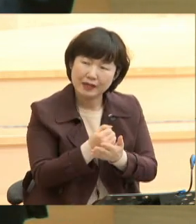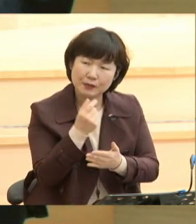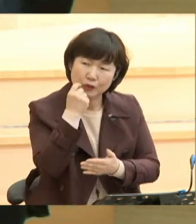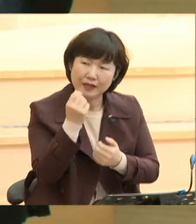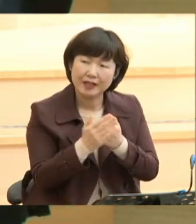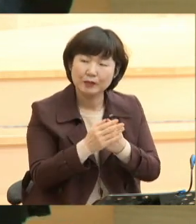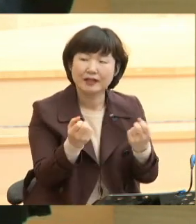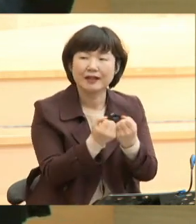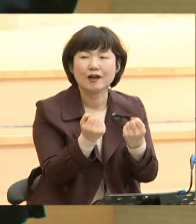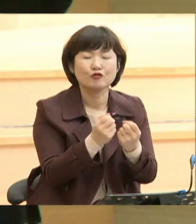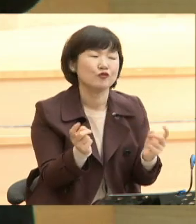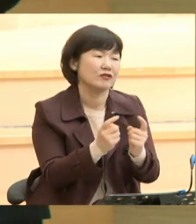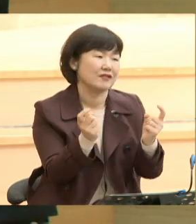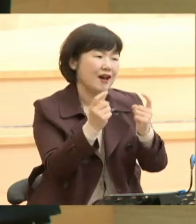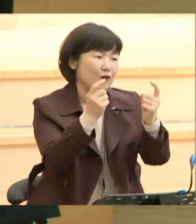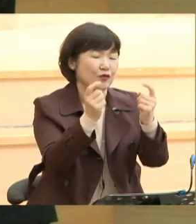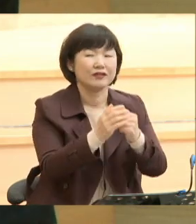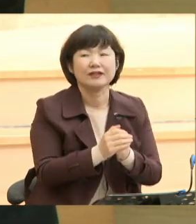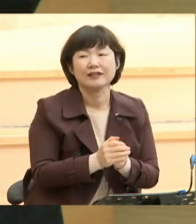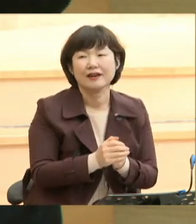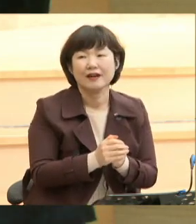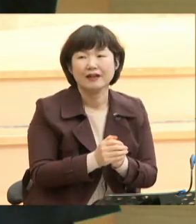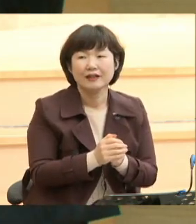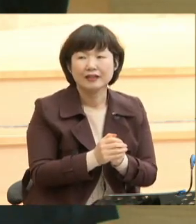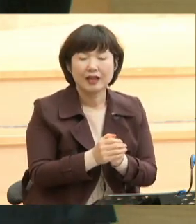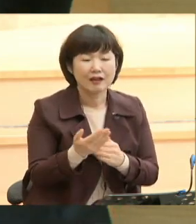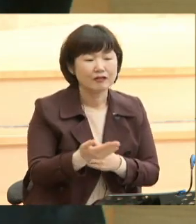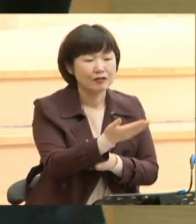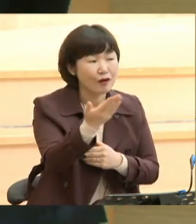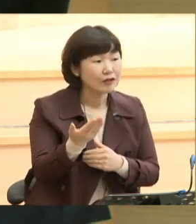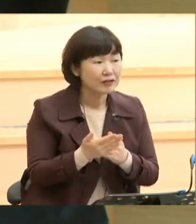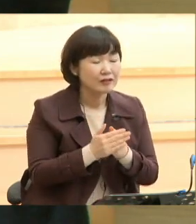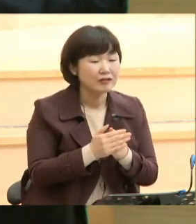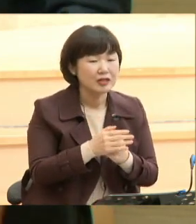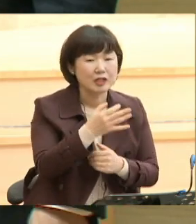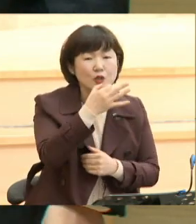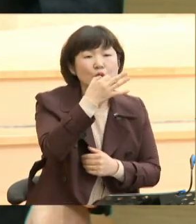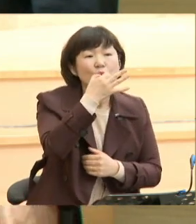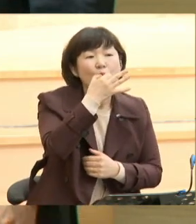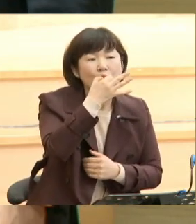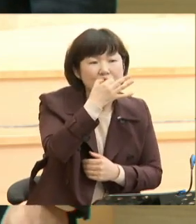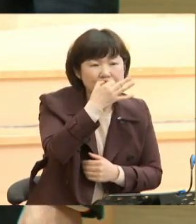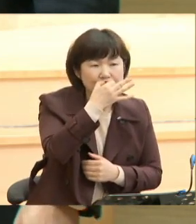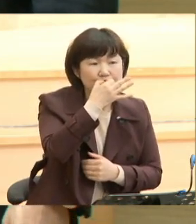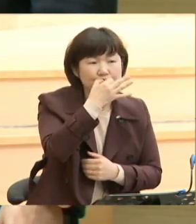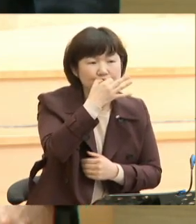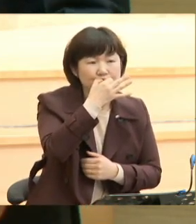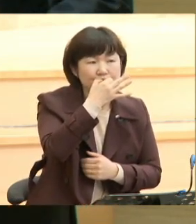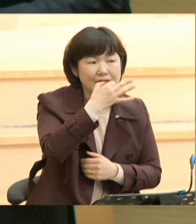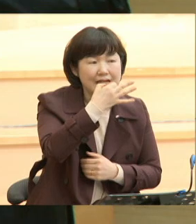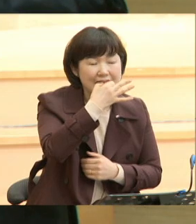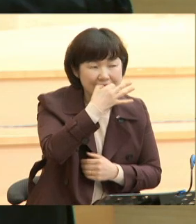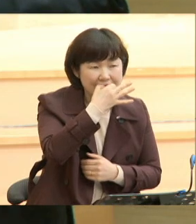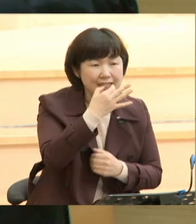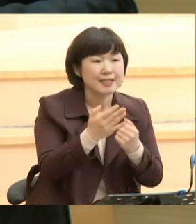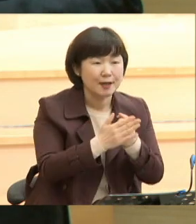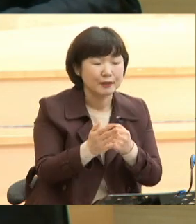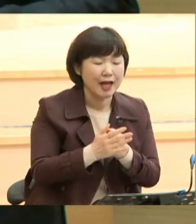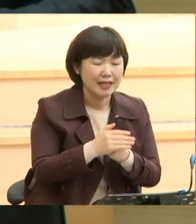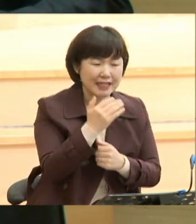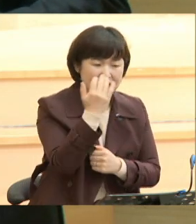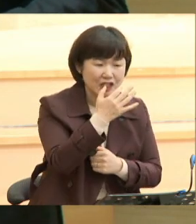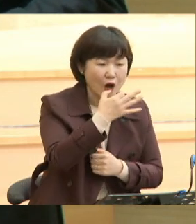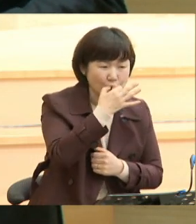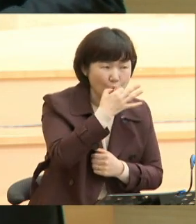다 두고 싸우는 도착 박 트고 싸우는데 뭐라고 너희는 역시 역시 정력이